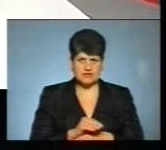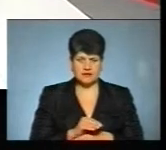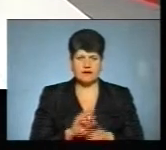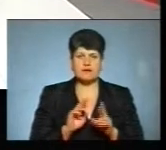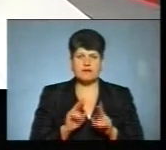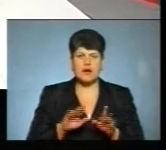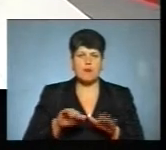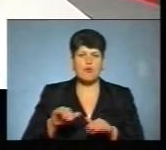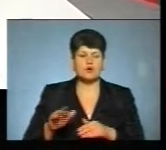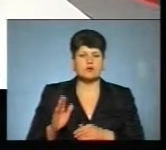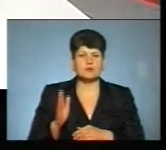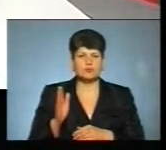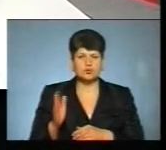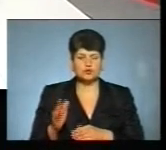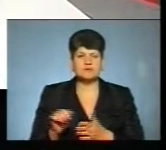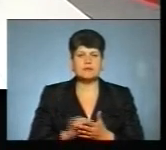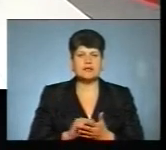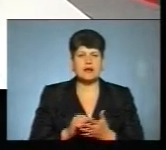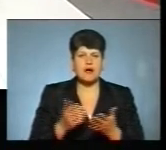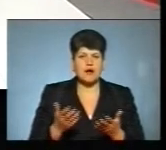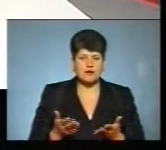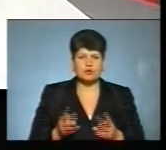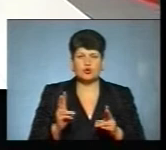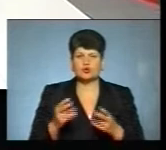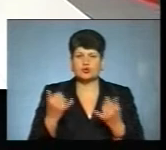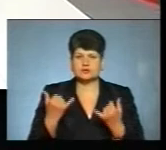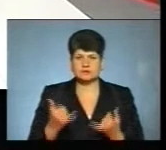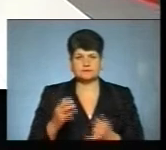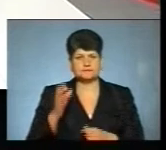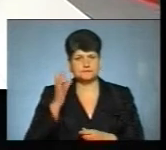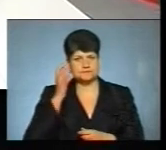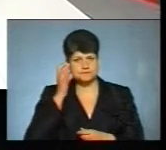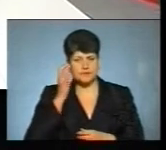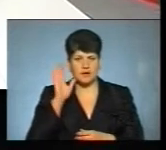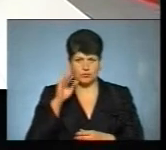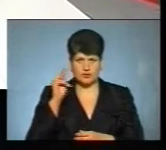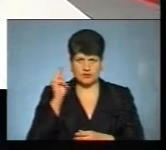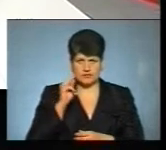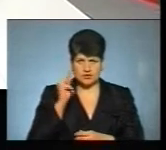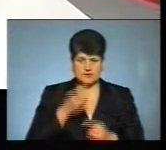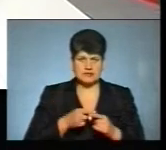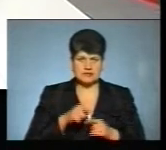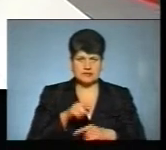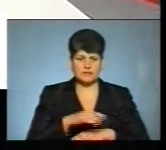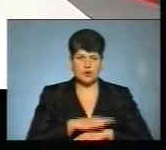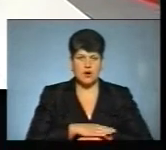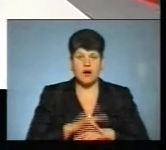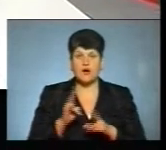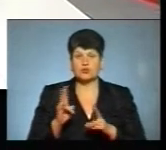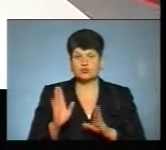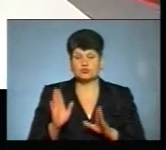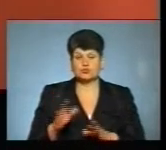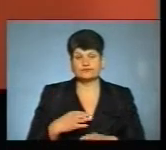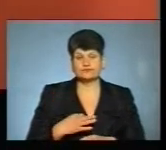як потім буде з пройденим матеріалом? Наприклад, хтось зараз дослухається і буде навчатися за цими уроками, а хтось буде час